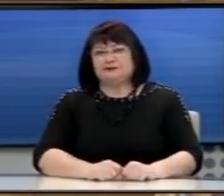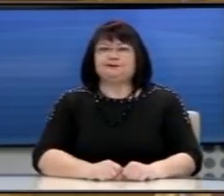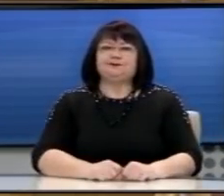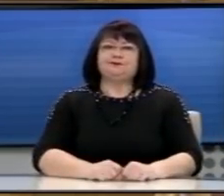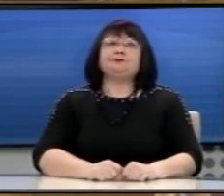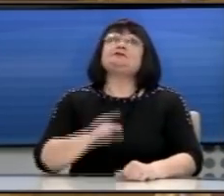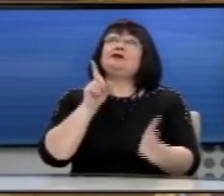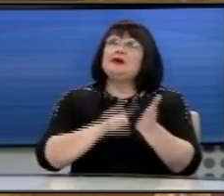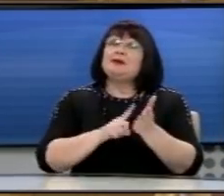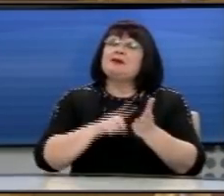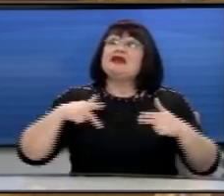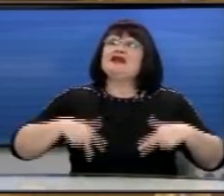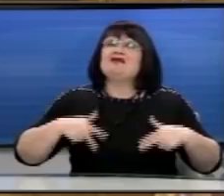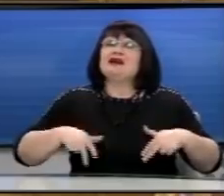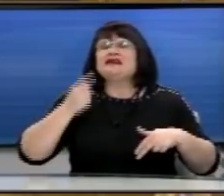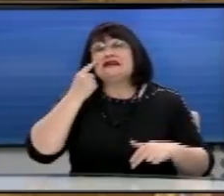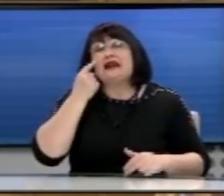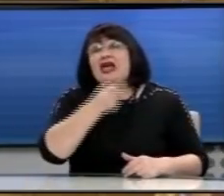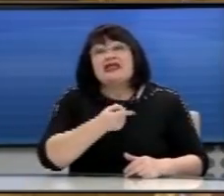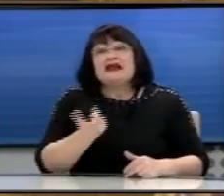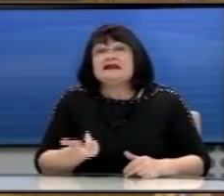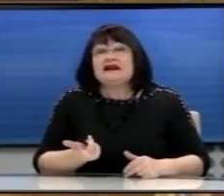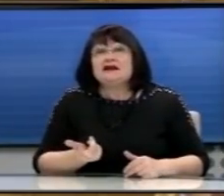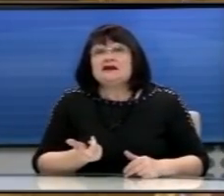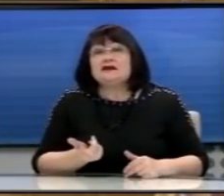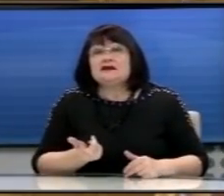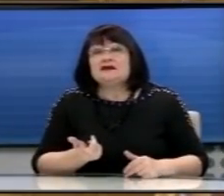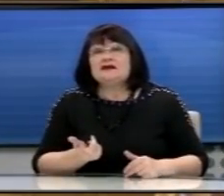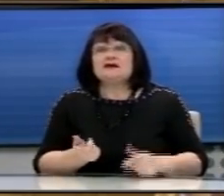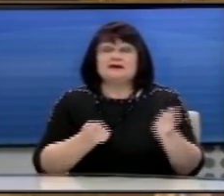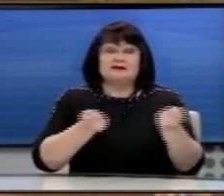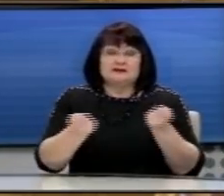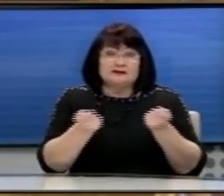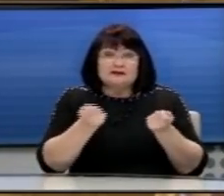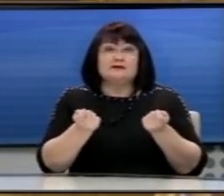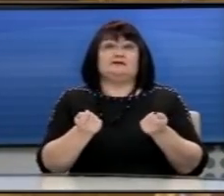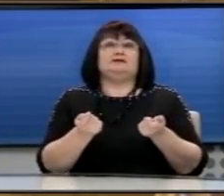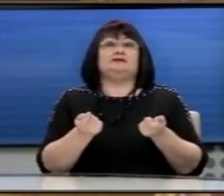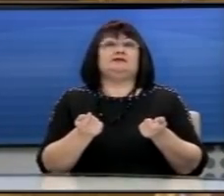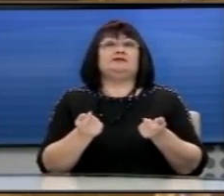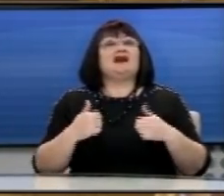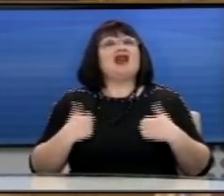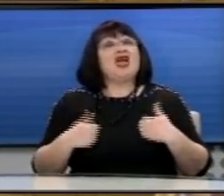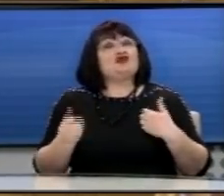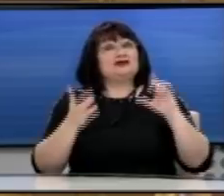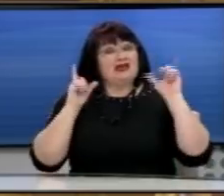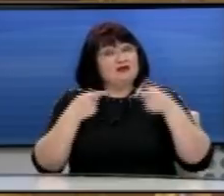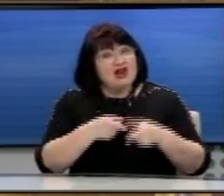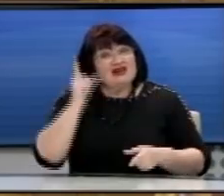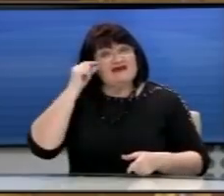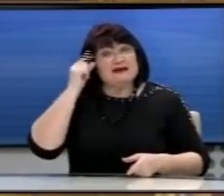Ας ασχοληθεί λοιπόν η κυβέρνηση πρωταρχικά με τους οργανωμένους της νεολαίας της, τους